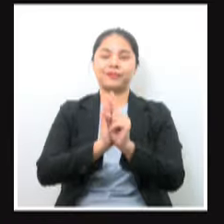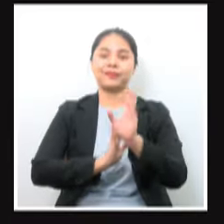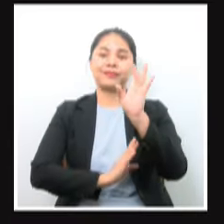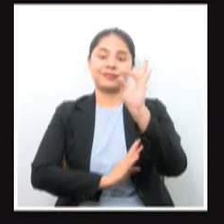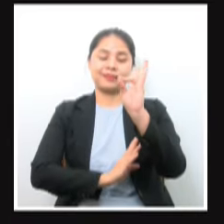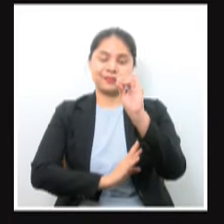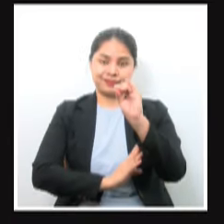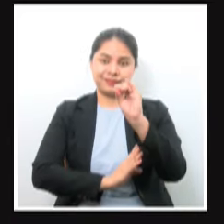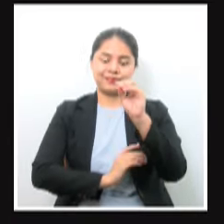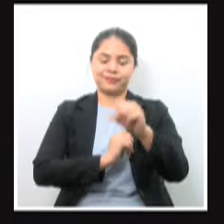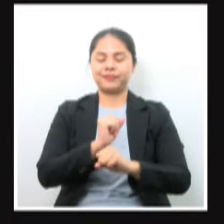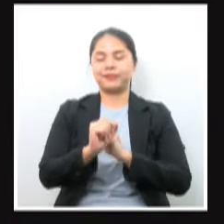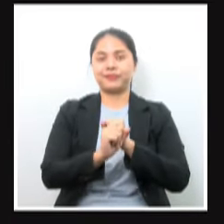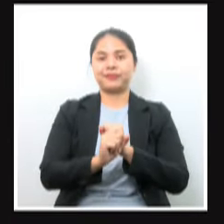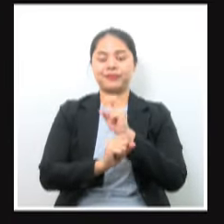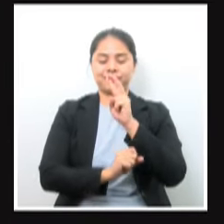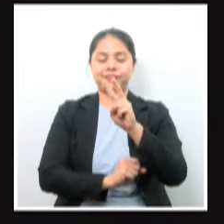ประจำปีการศึกษา